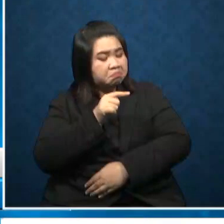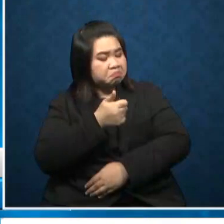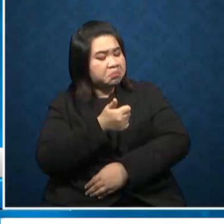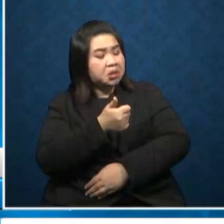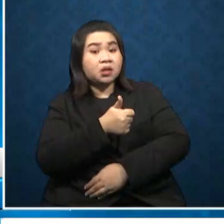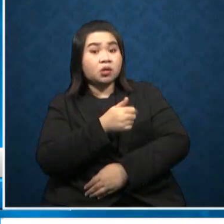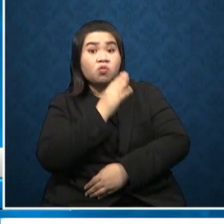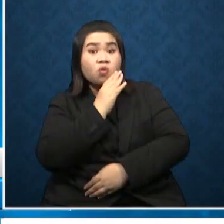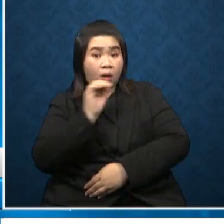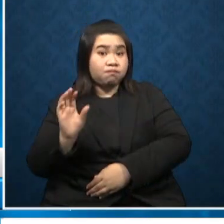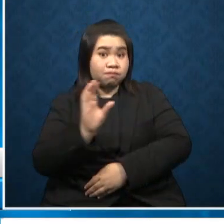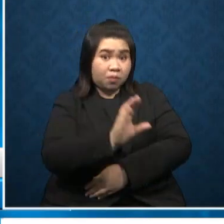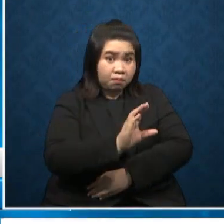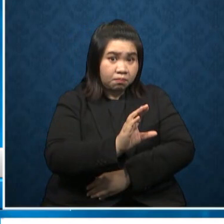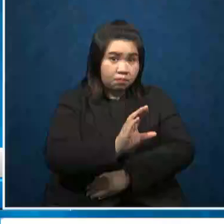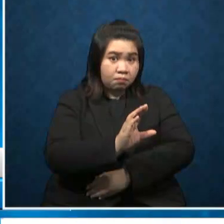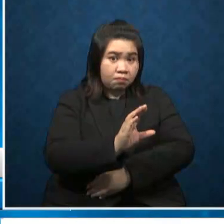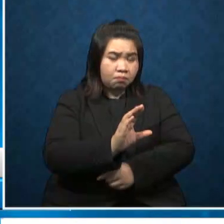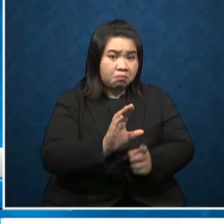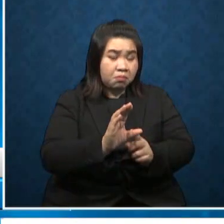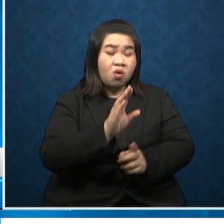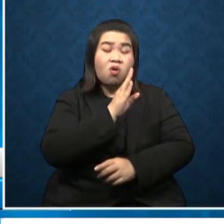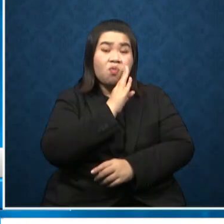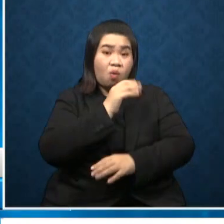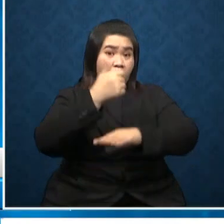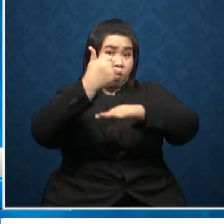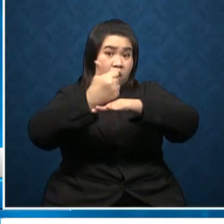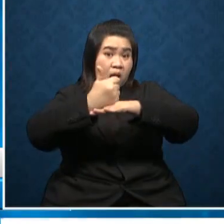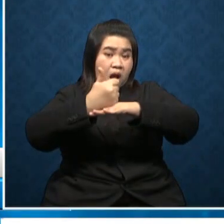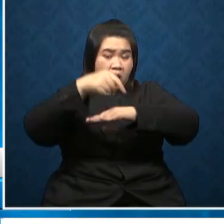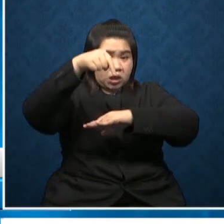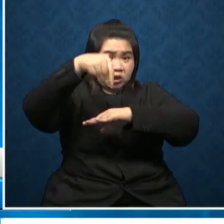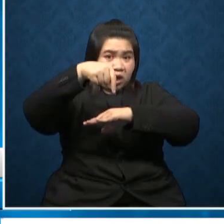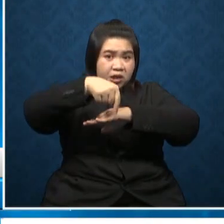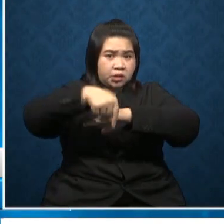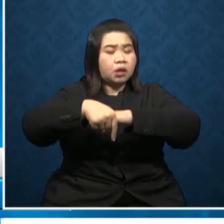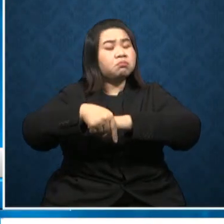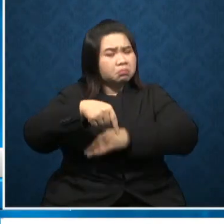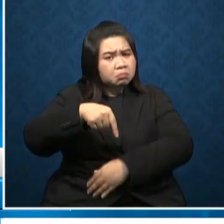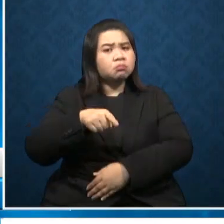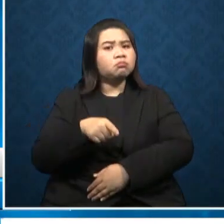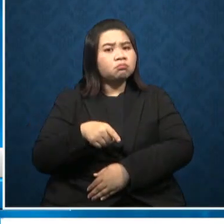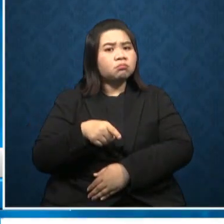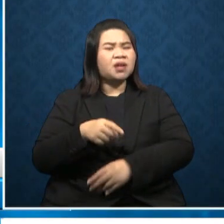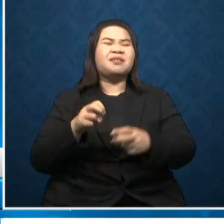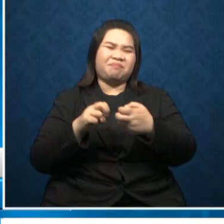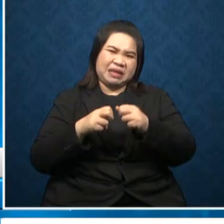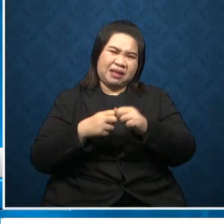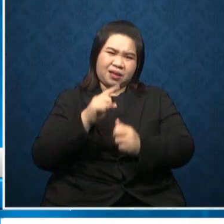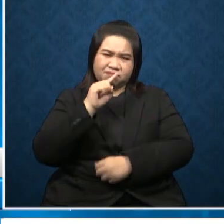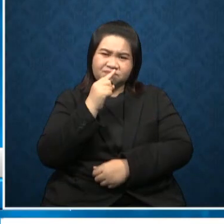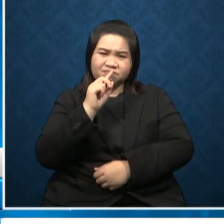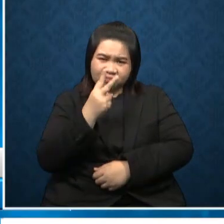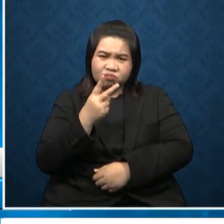นี้แล้วใช้วิธีสั่งการจาก TopDownลงมาอันนี้ก็อีกแล้วก็จะเกิดปัญหาใหม่อีก